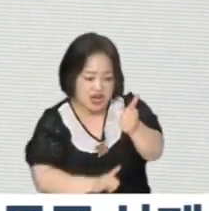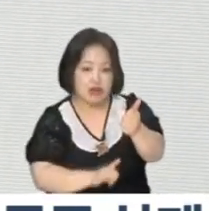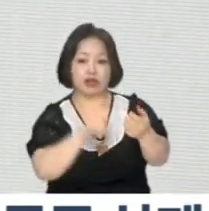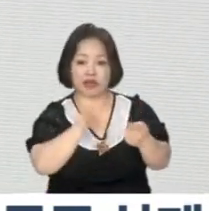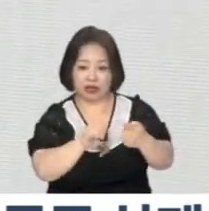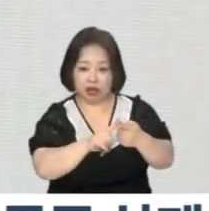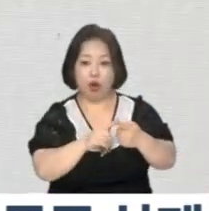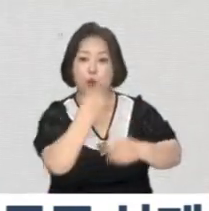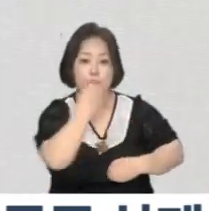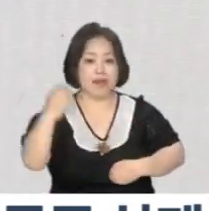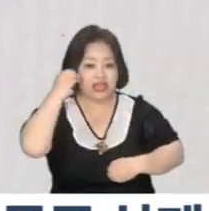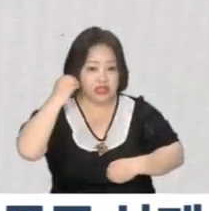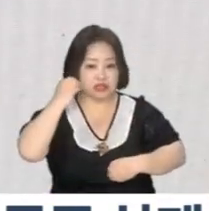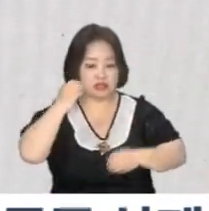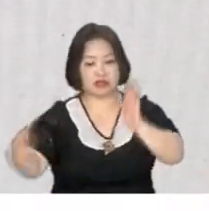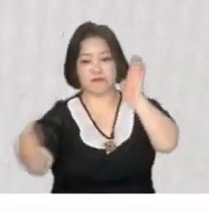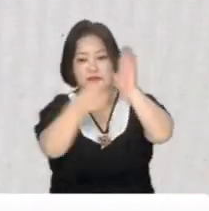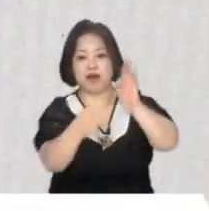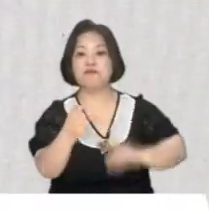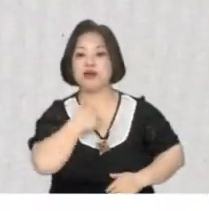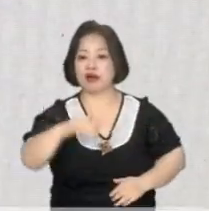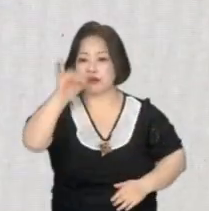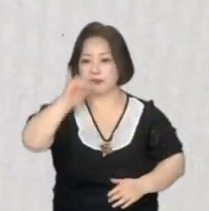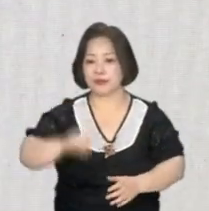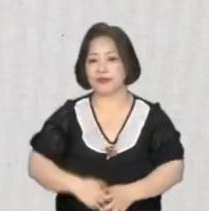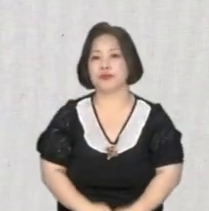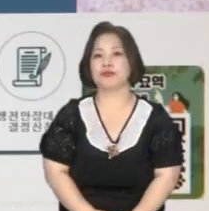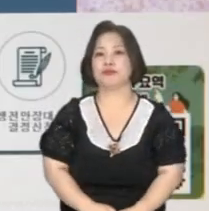문구를 현충원 홈페이지 안장 기록에 명시했었습니다